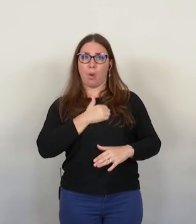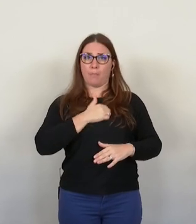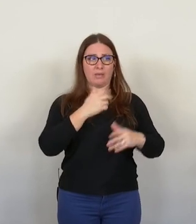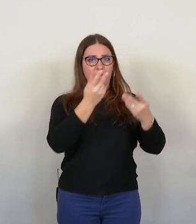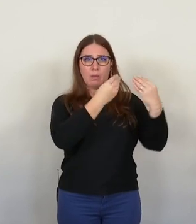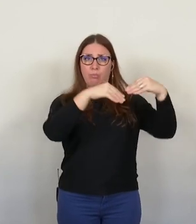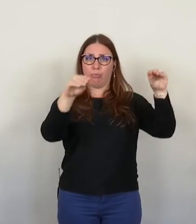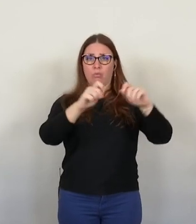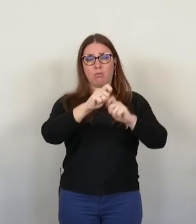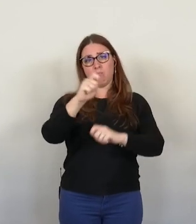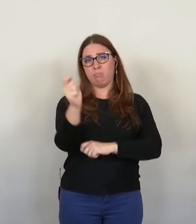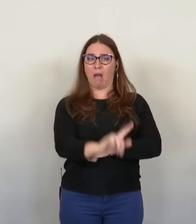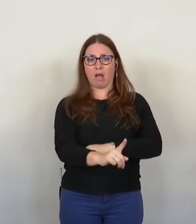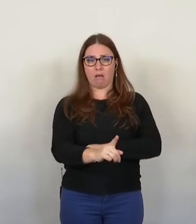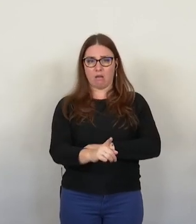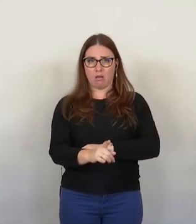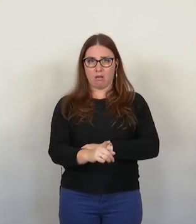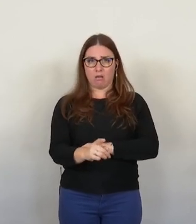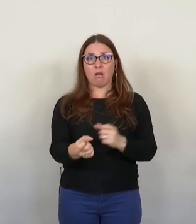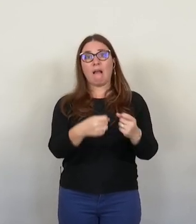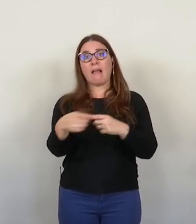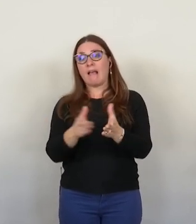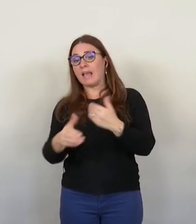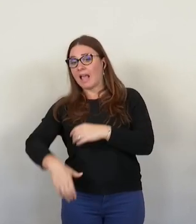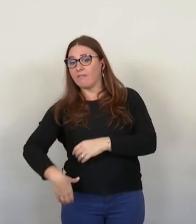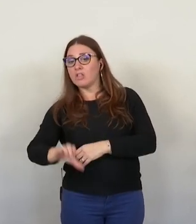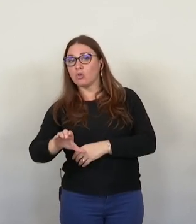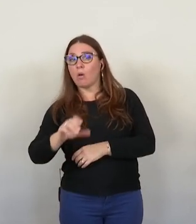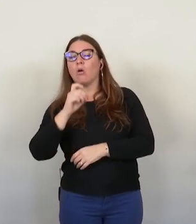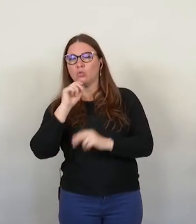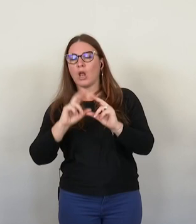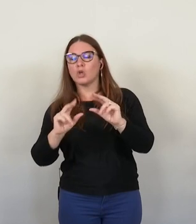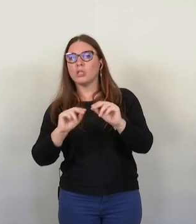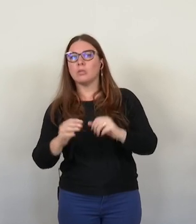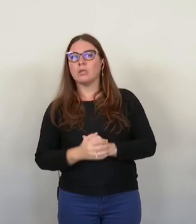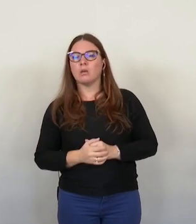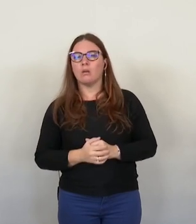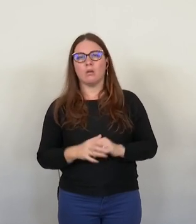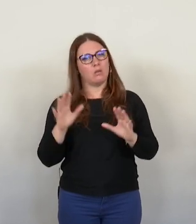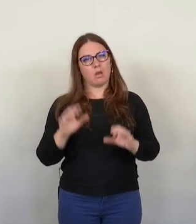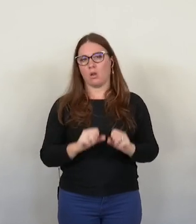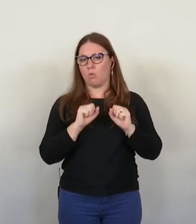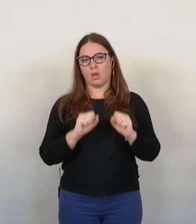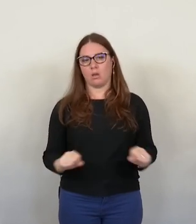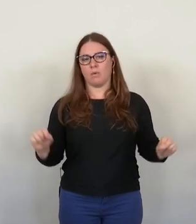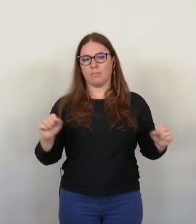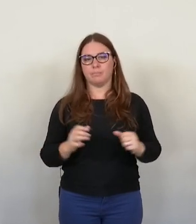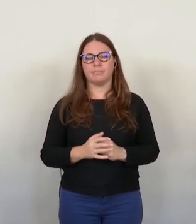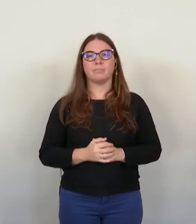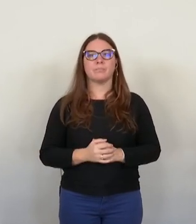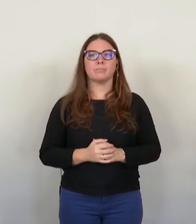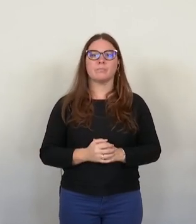à bacoup quelque part pour financer quoi on va en parler juste après c'est quand même extraordiné et puis les